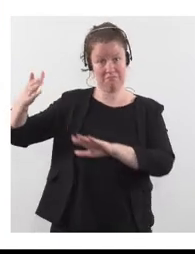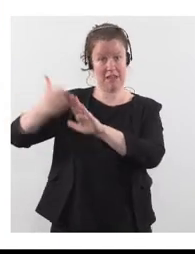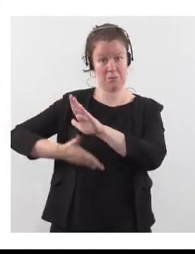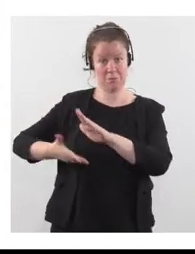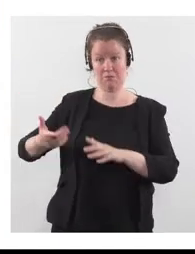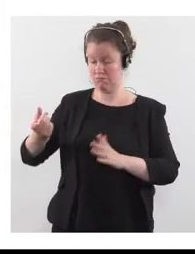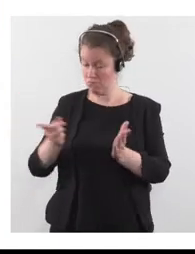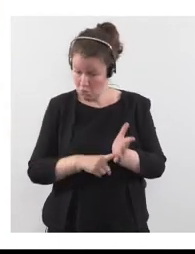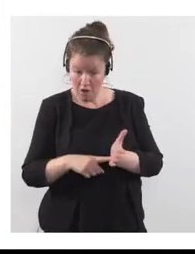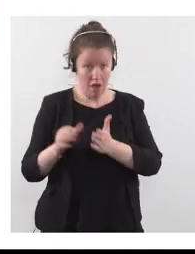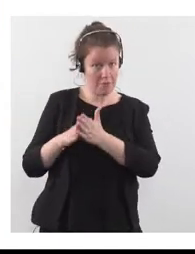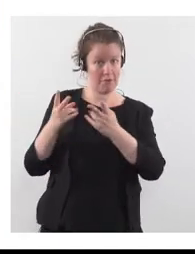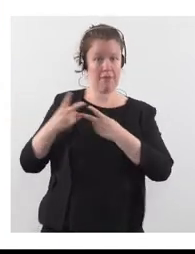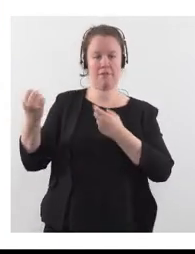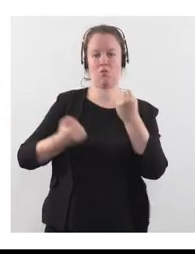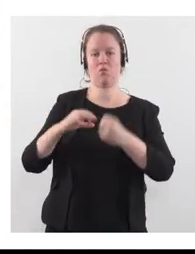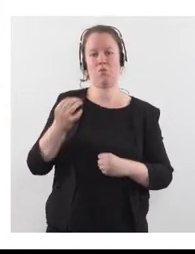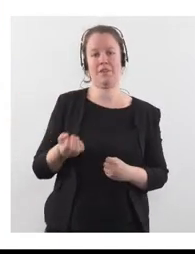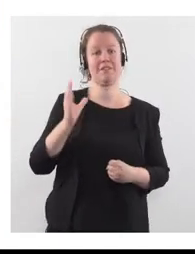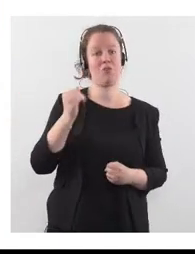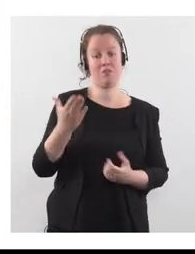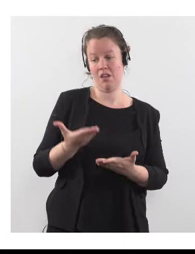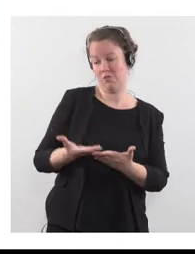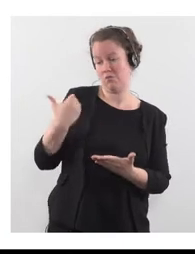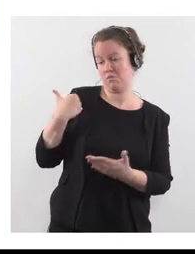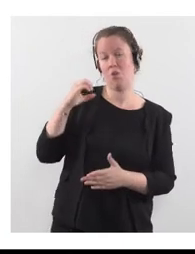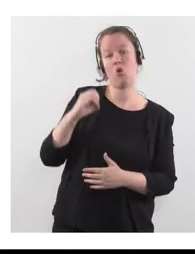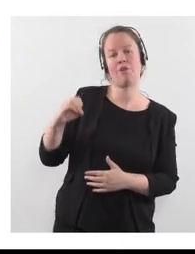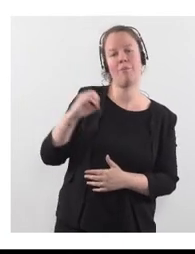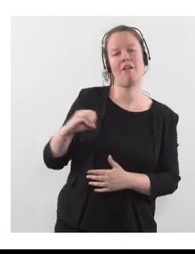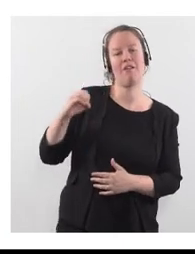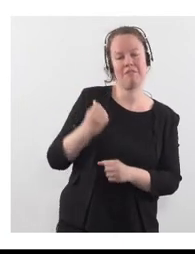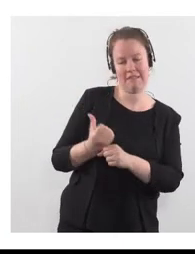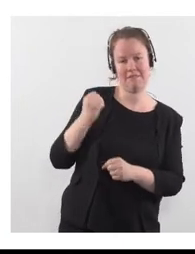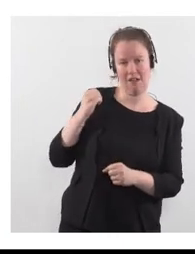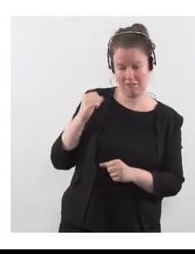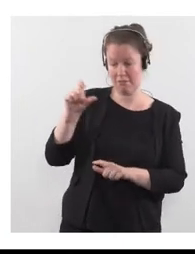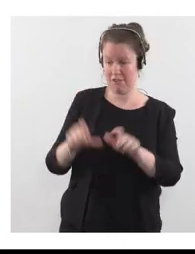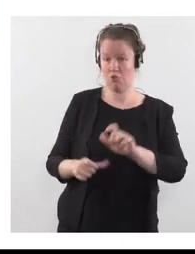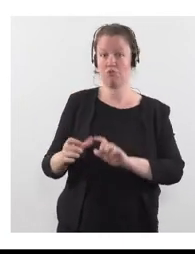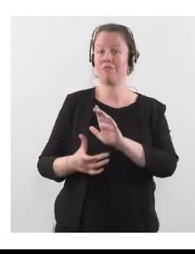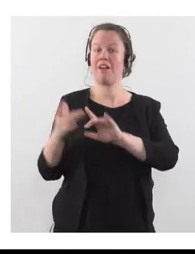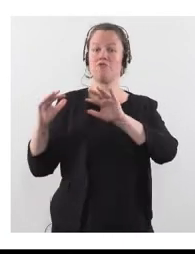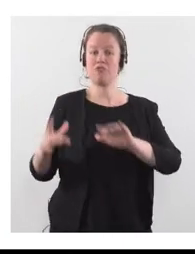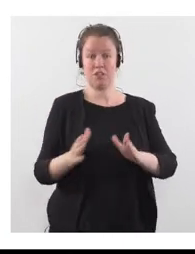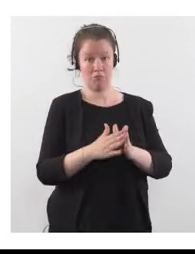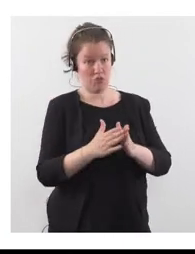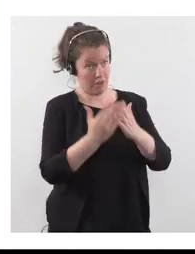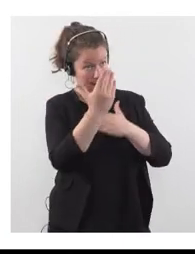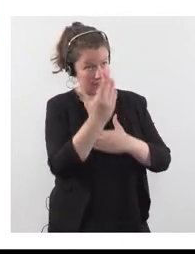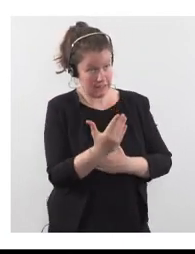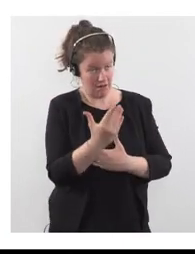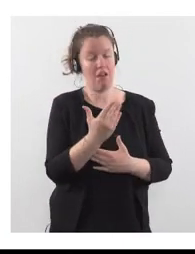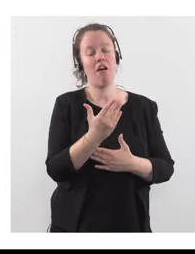cette demande. Donc, depuis octobre de l'année dernière, les demandeurs d'asile en Irlande ont le droit de faire la demande de permis